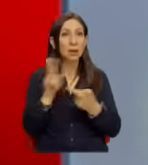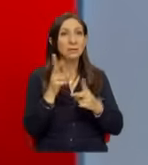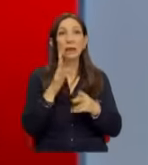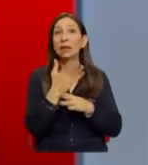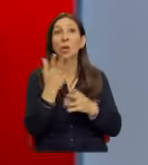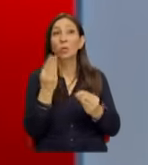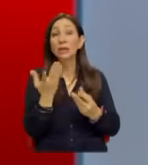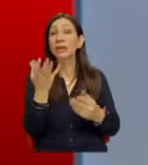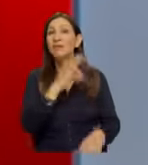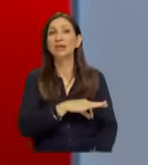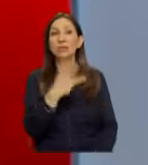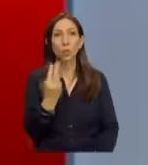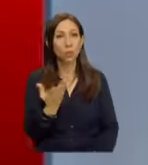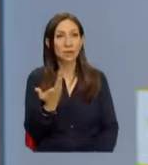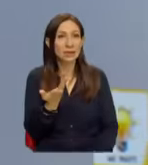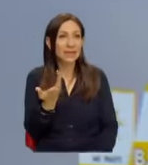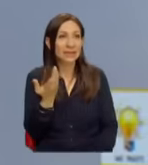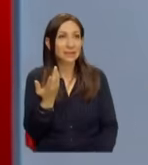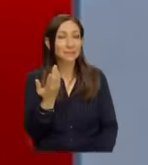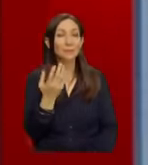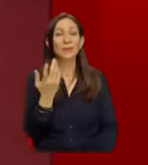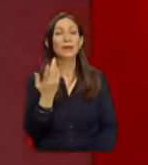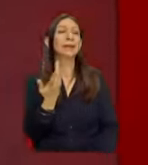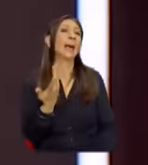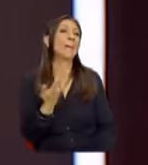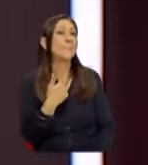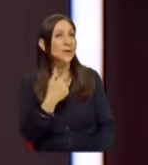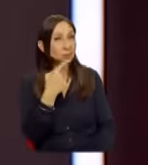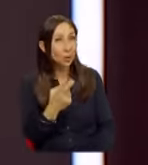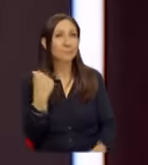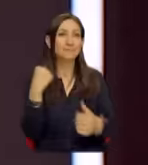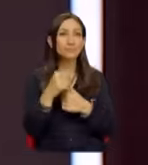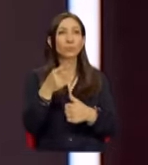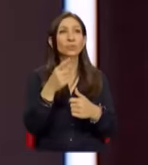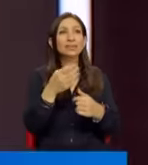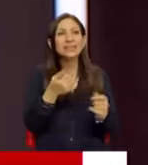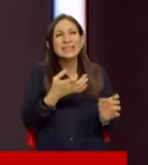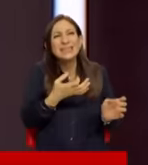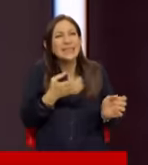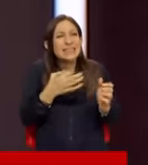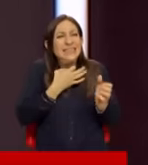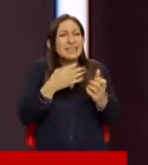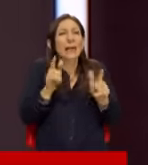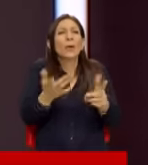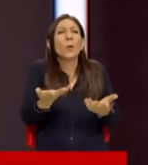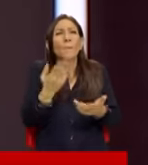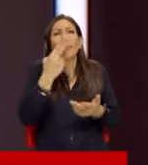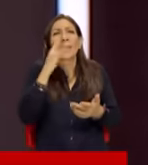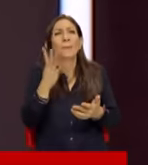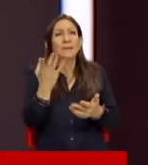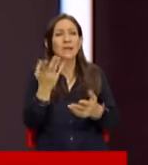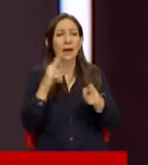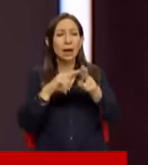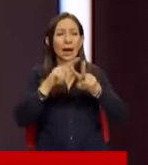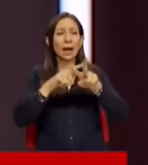oldu, neye yaradı, ne kadar yaradı? Ya bu ben söyledim yine tekrarlayayım. Bu kıtlık zamanında ne gerek var? Zaten beğenmediğinize